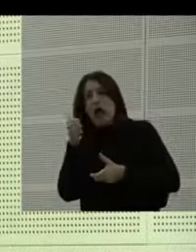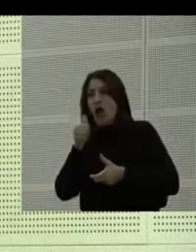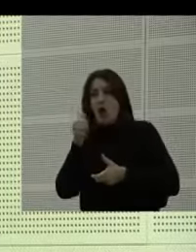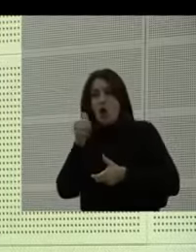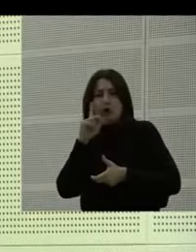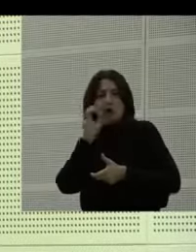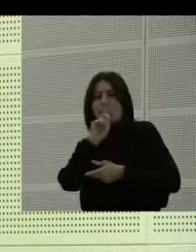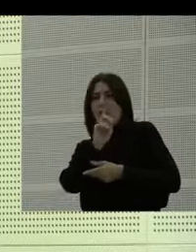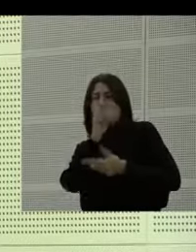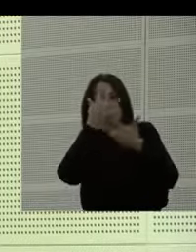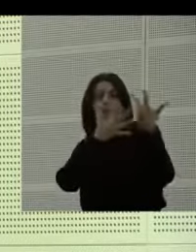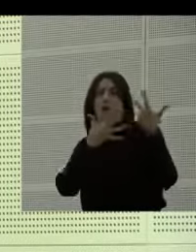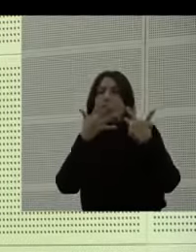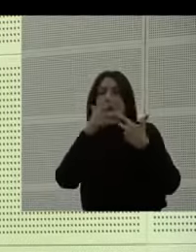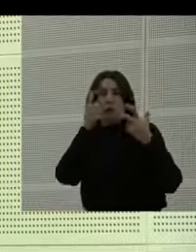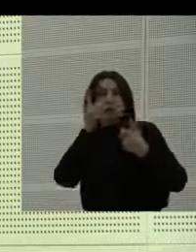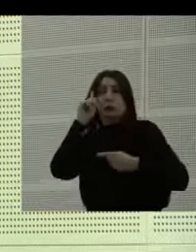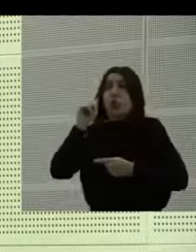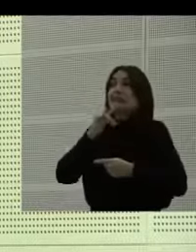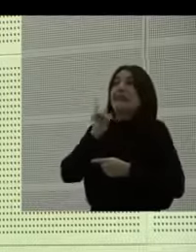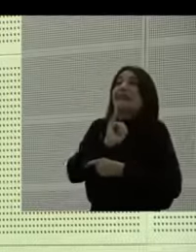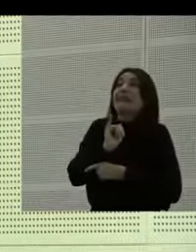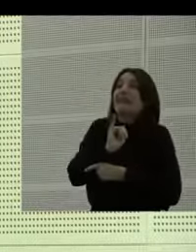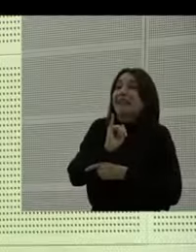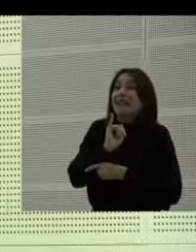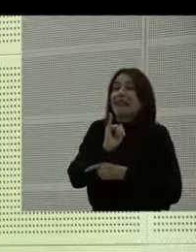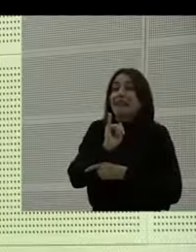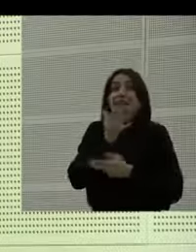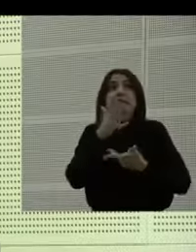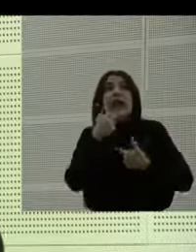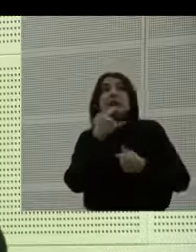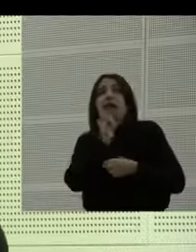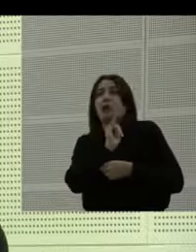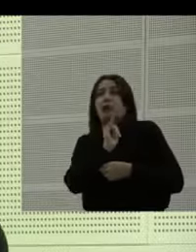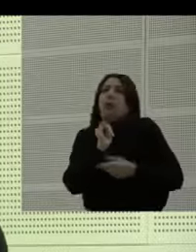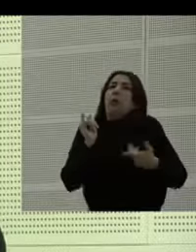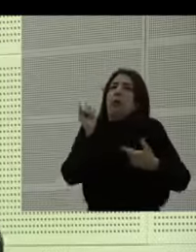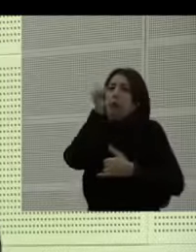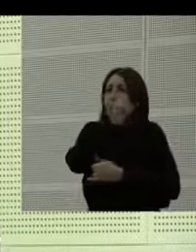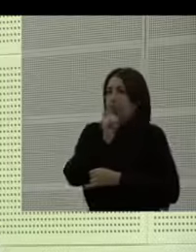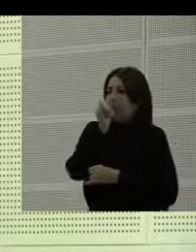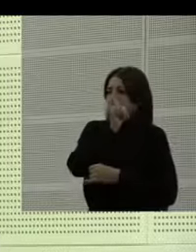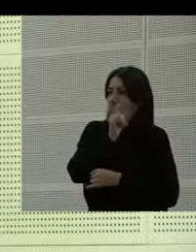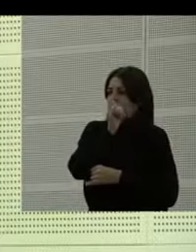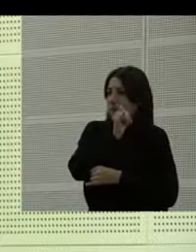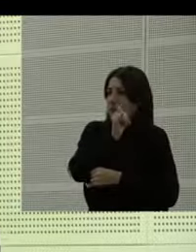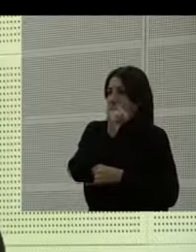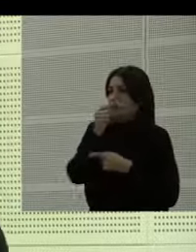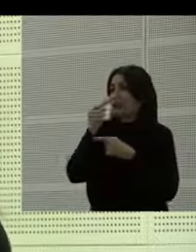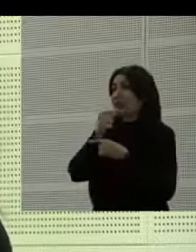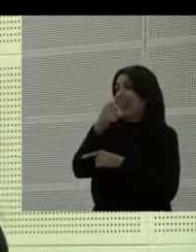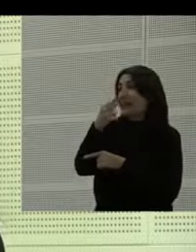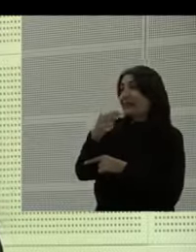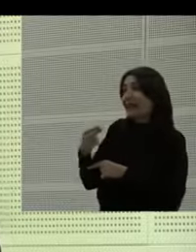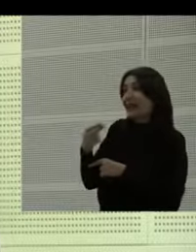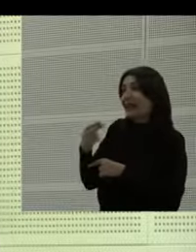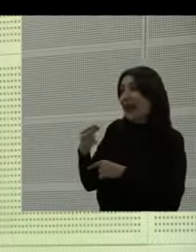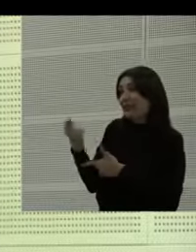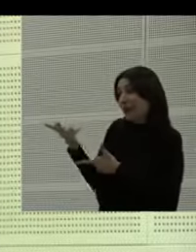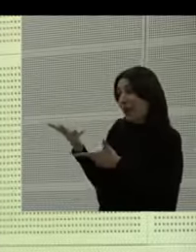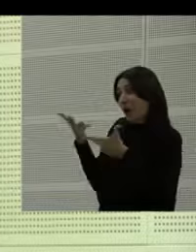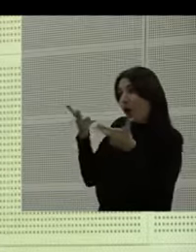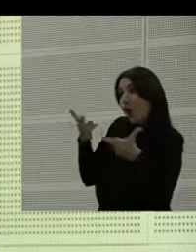tramortito e non sa chi lo ha salvato. La sirenetta resta